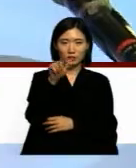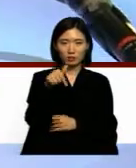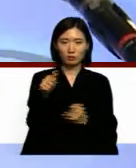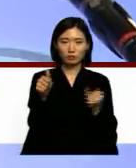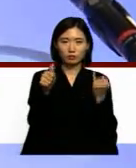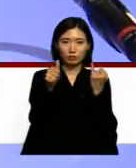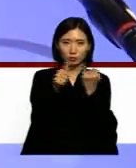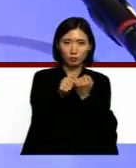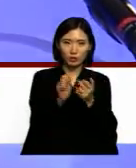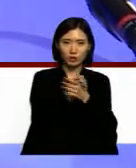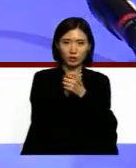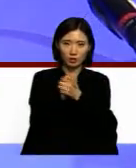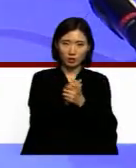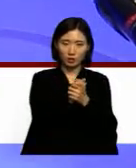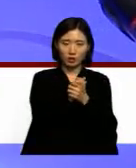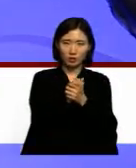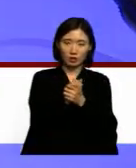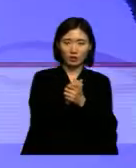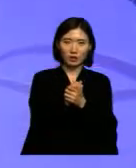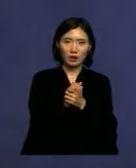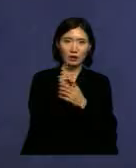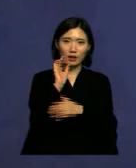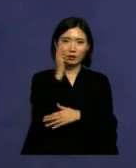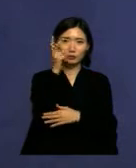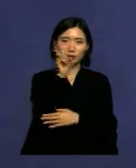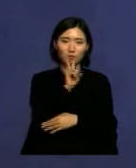출발을 아름다운 하모니로 응원했습니다.